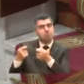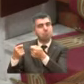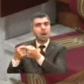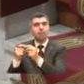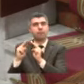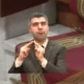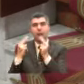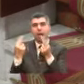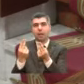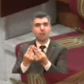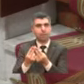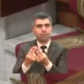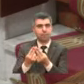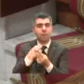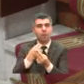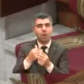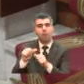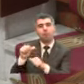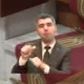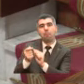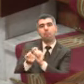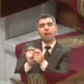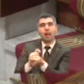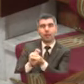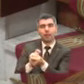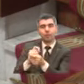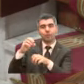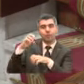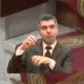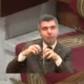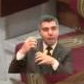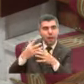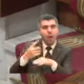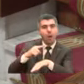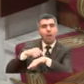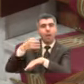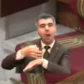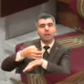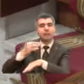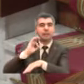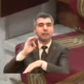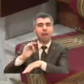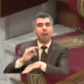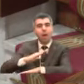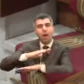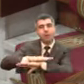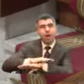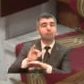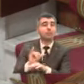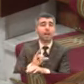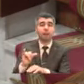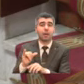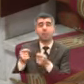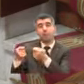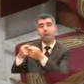تكلمت قبيله على المتغير المناخي، وهذا المتغير في اشكال باعتبار انه واش الامتدادات ديالو، شنو الاثار ديالو، هذا نقاش انتم